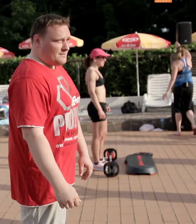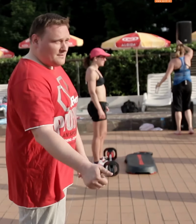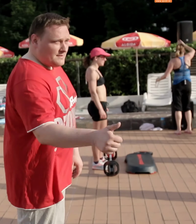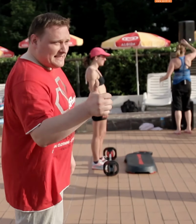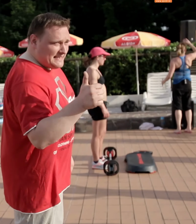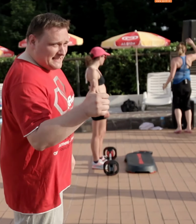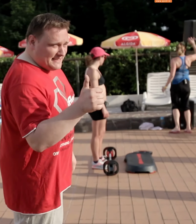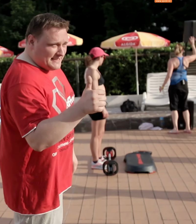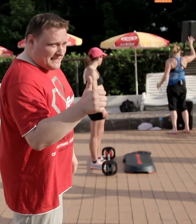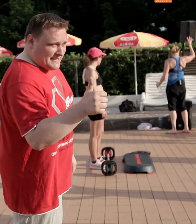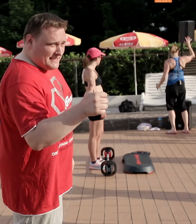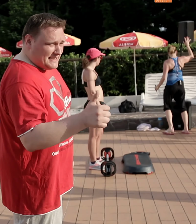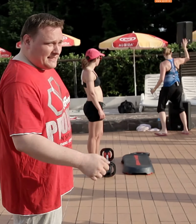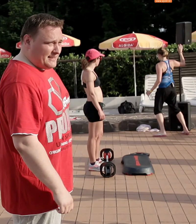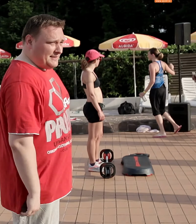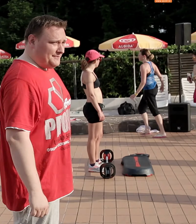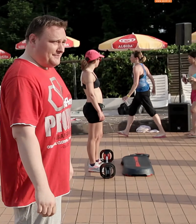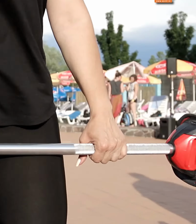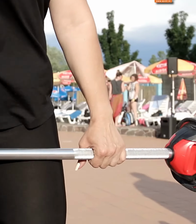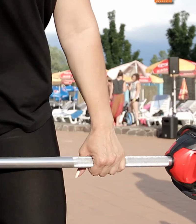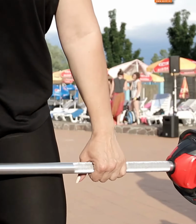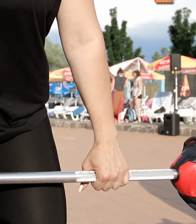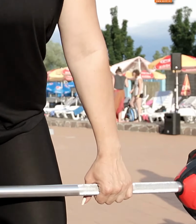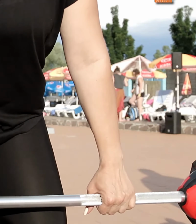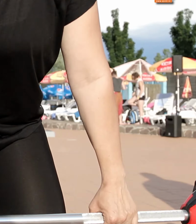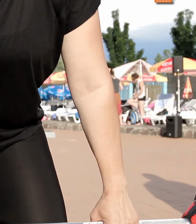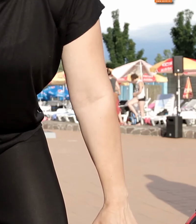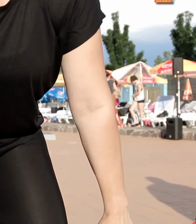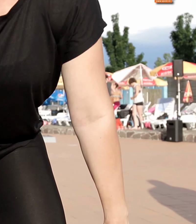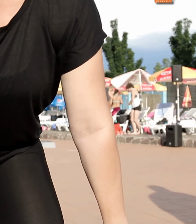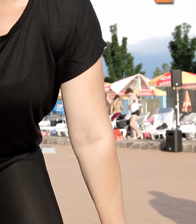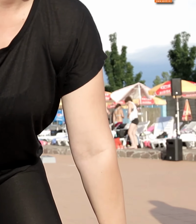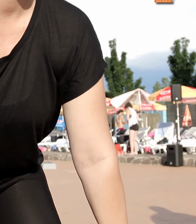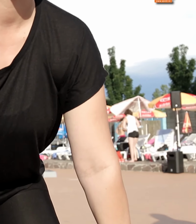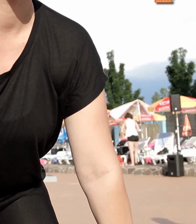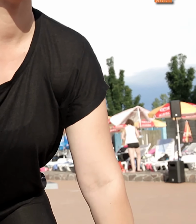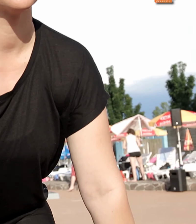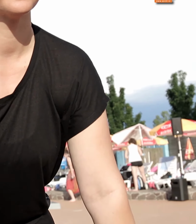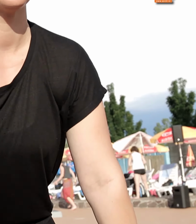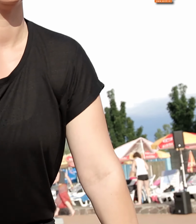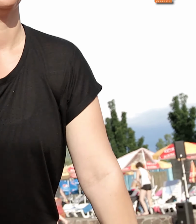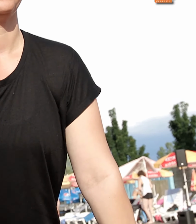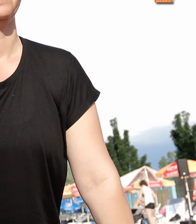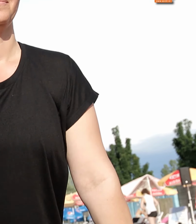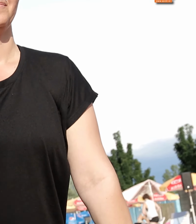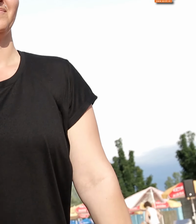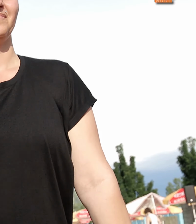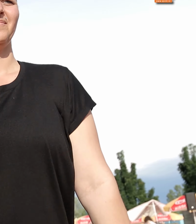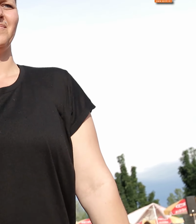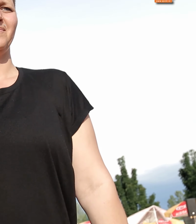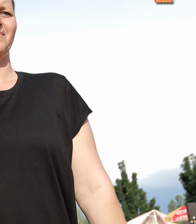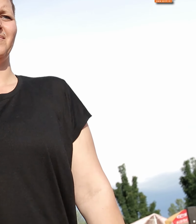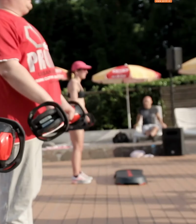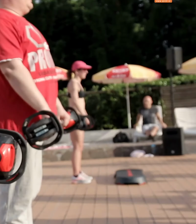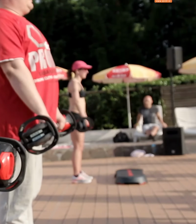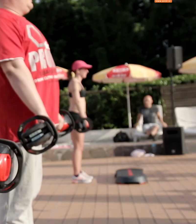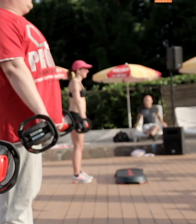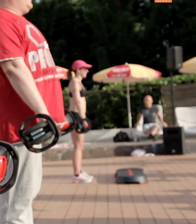V bistvu skrivnost bodi pamba, zakaj je tak efekt? Počasi dvigne na